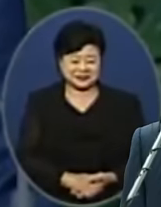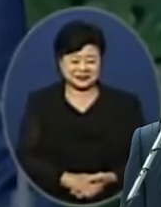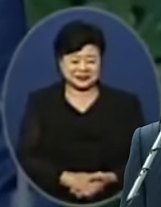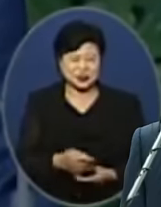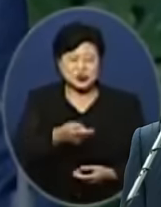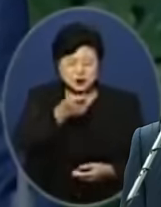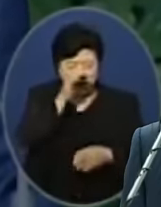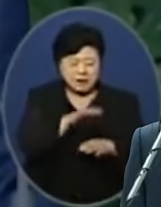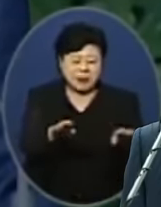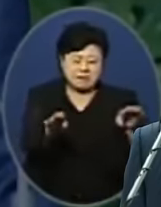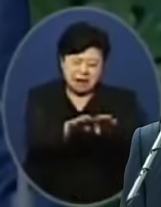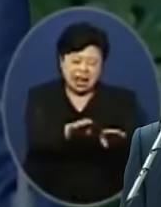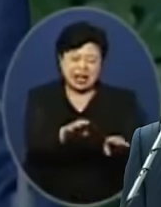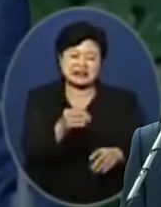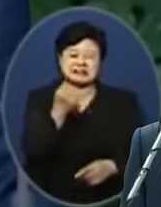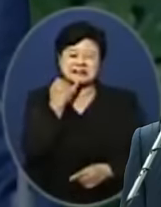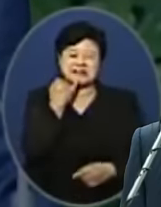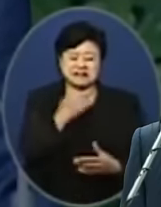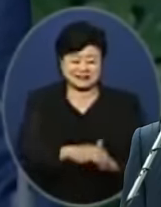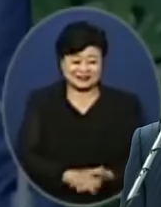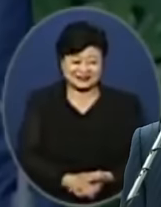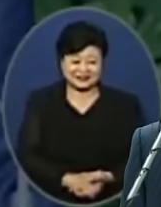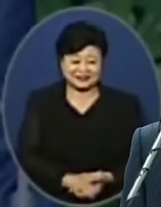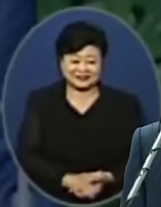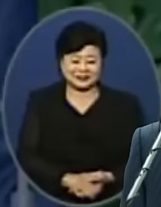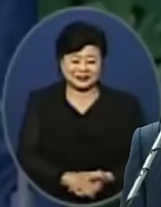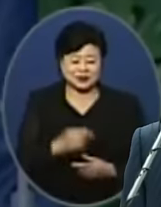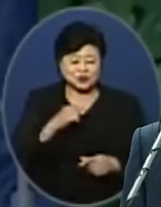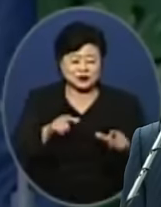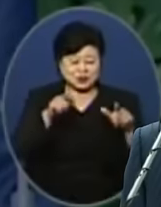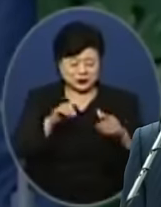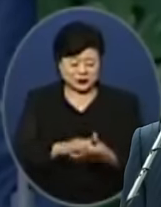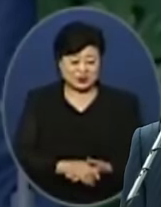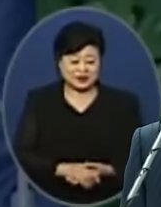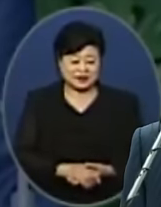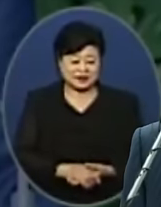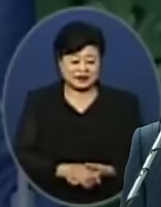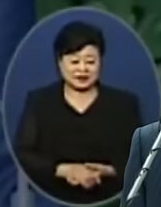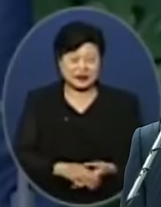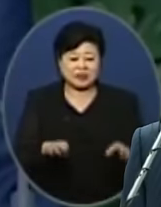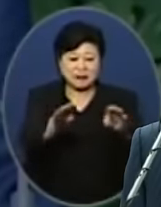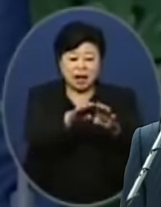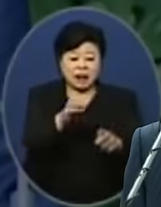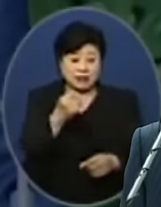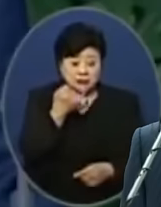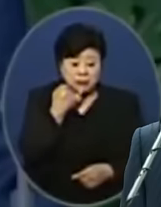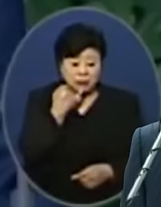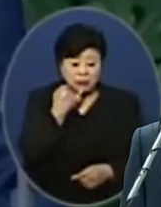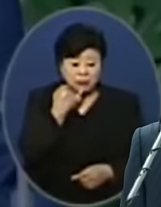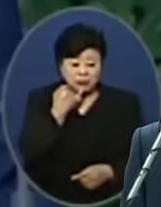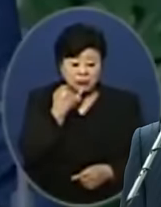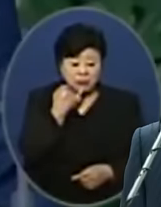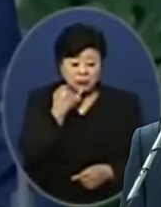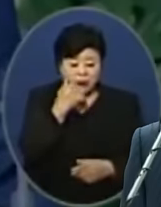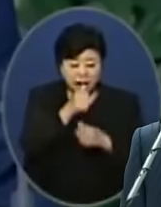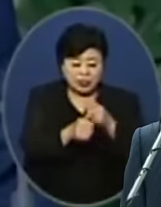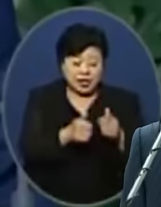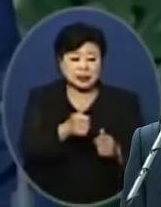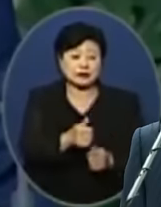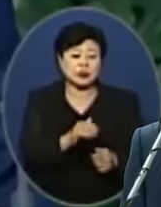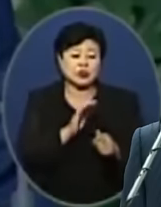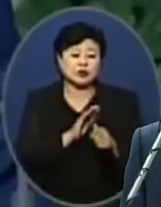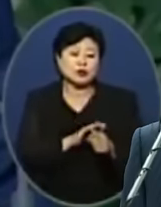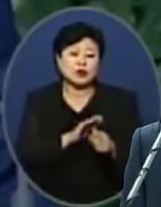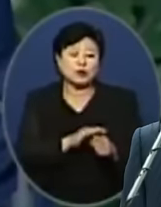수요일 날은 빼먹어도 괜찮다. 주일 날도 어지간하면 안 가도 괜찮다. 왜? 하나님의